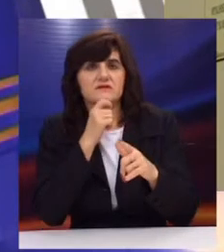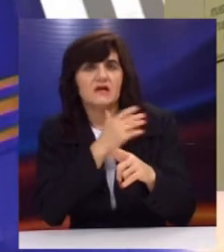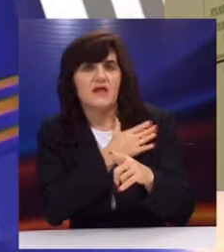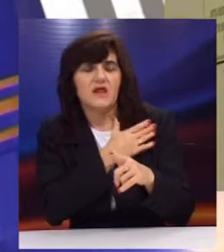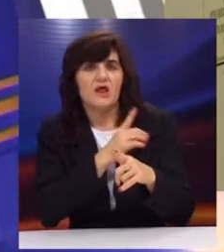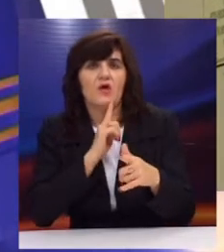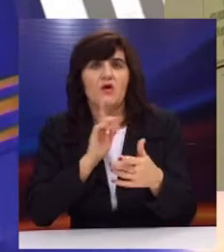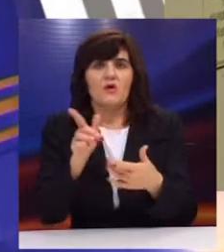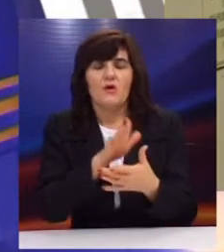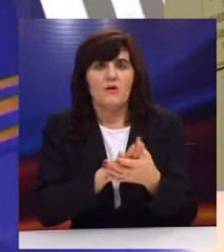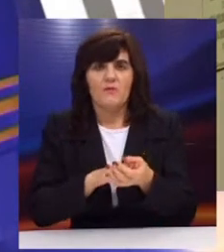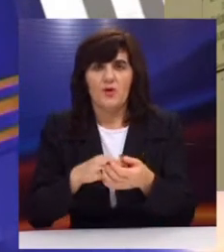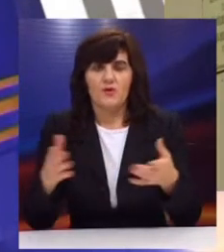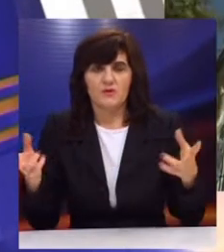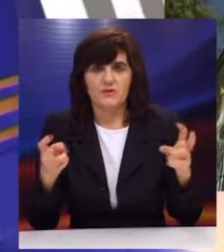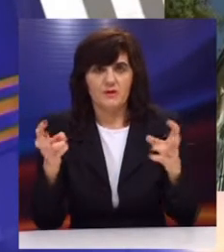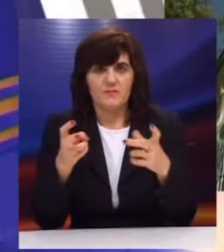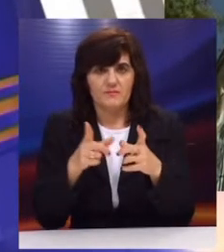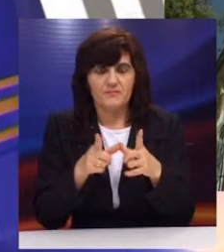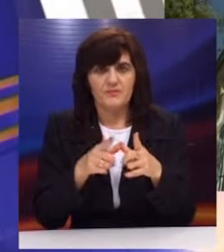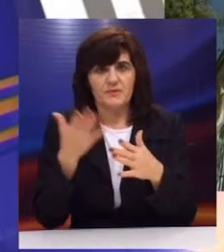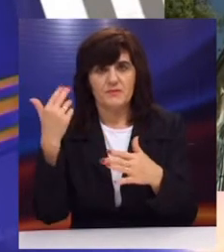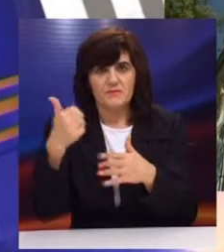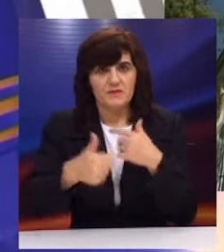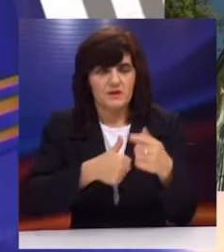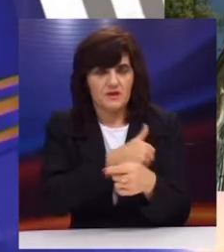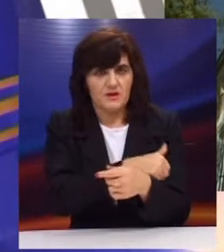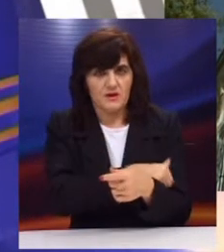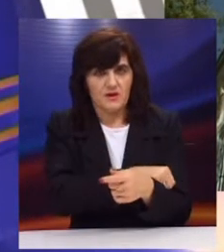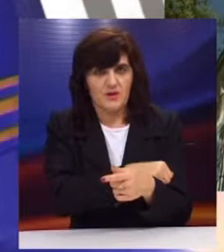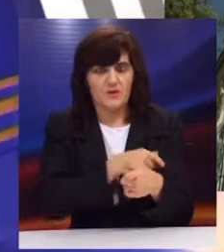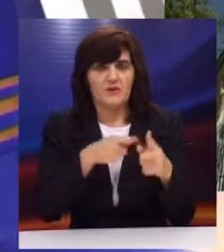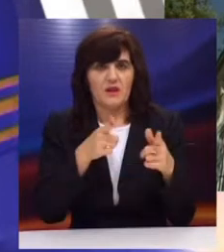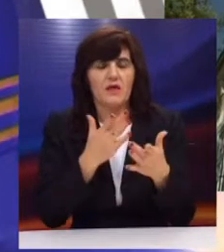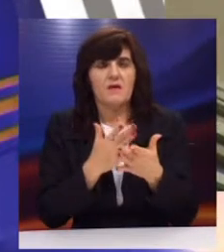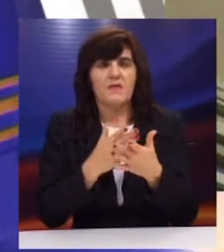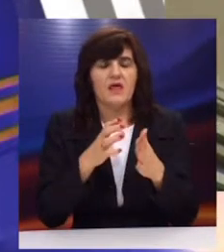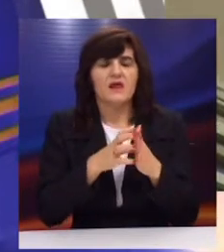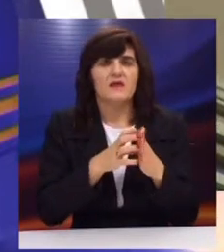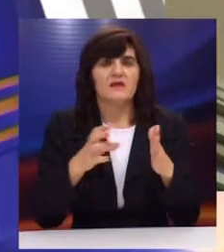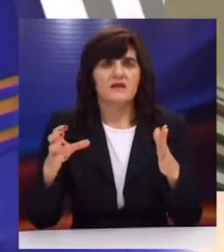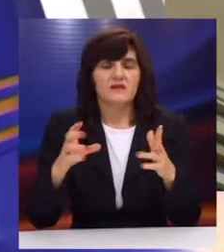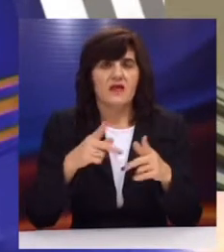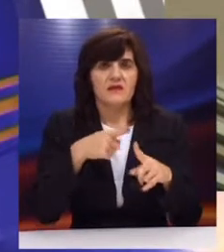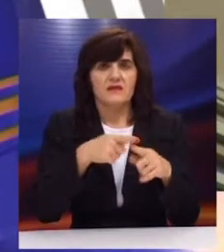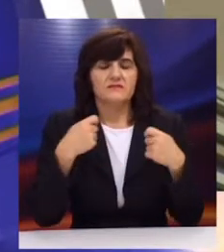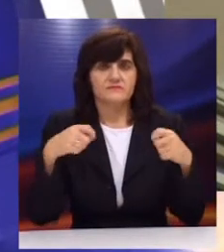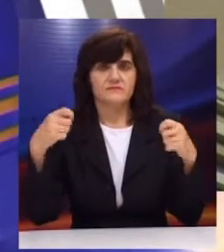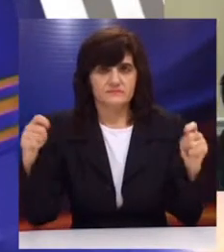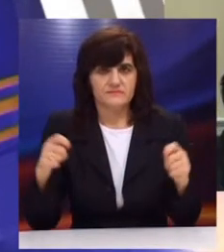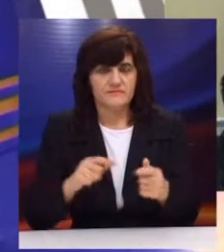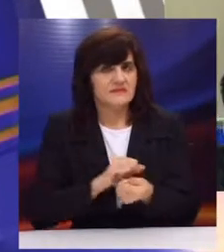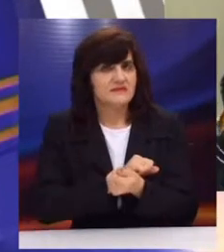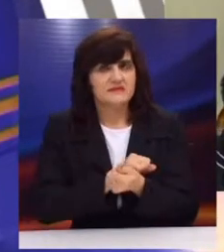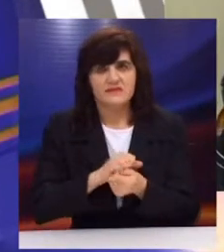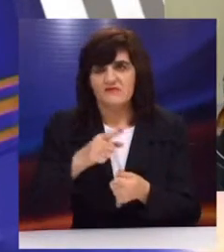ovaj projekat i pokrenuo. U posljednjih nepunih godinu dana novo gradsko rukovodstvo nastavilo je sa realizacijom projekta. Svima vama